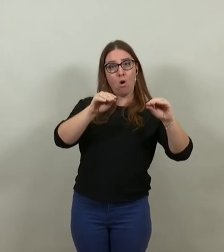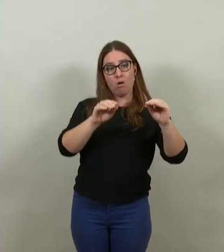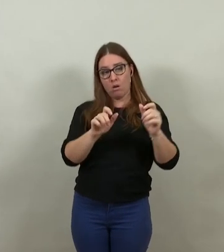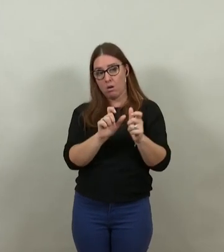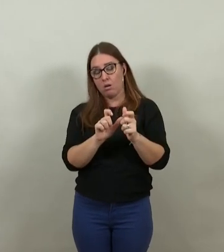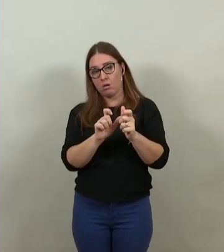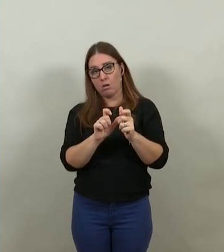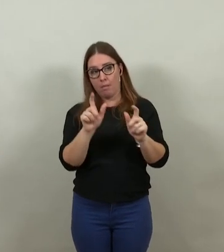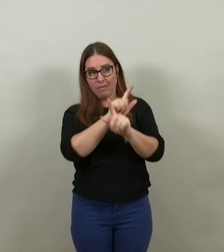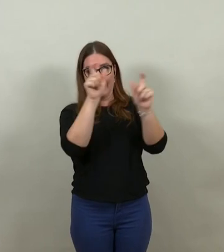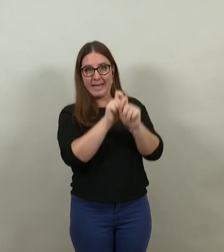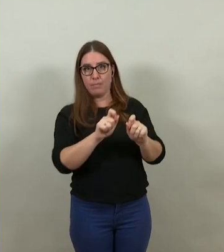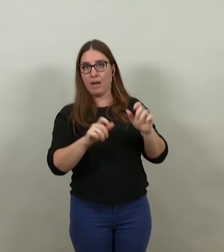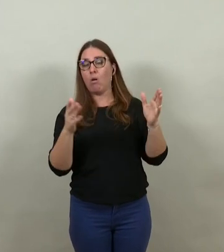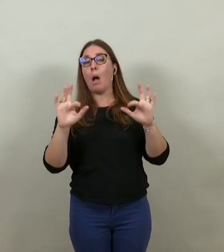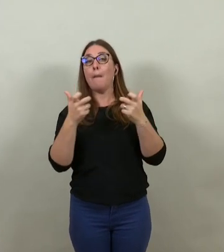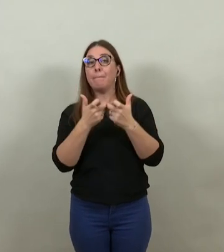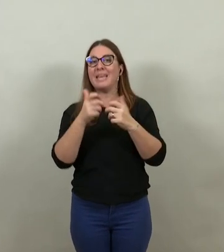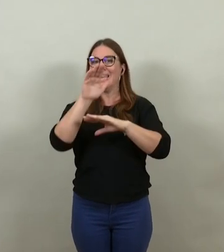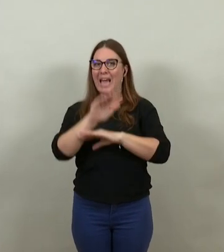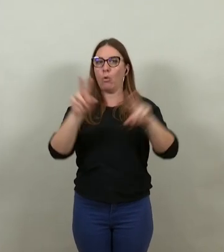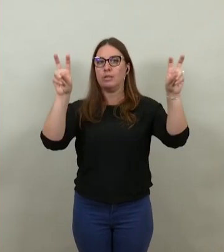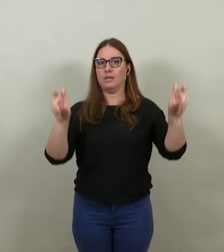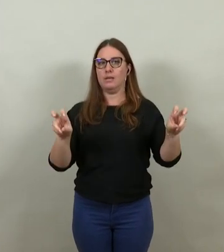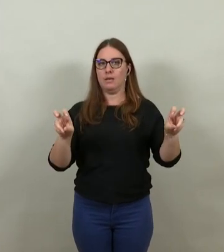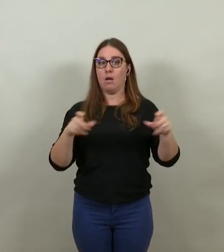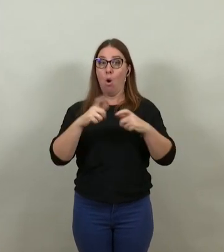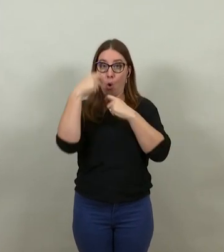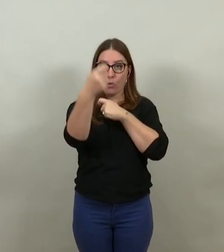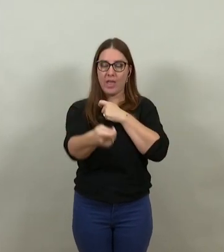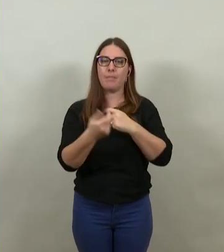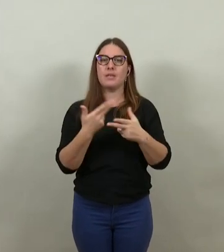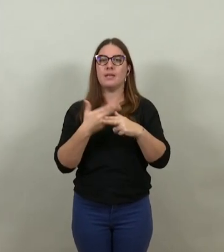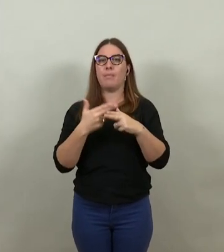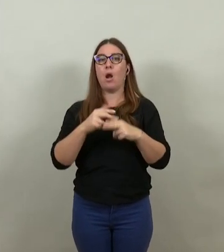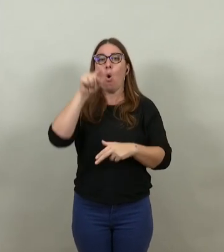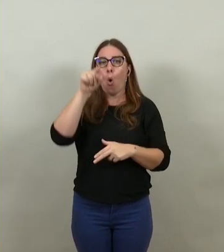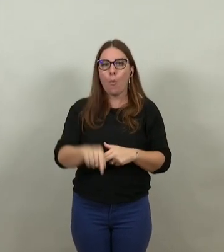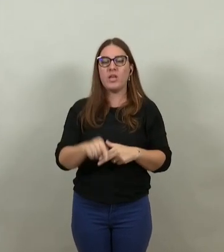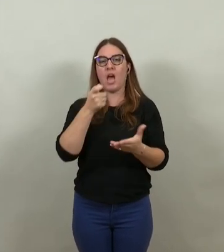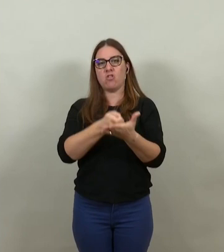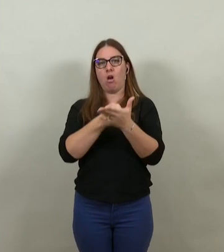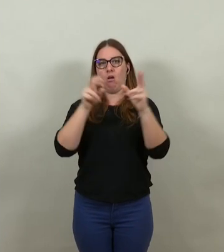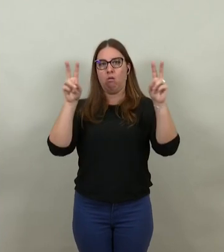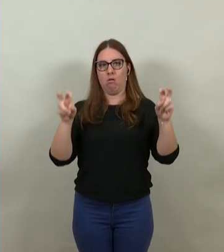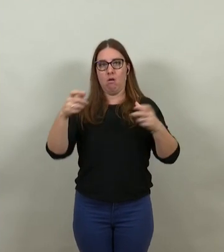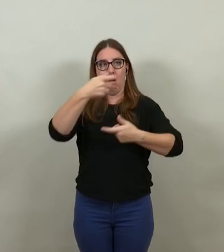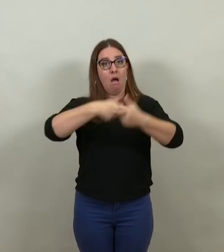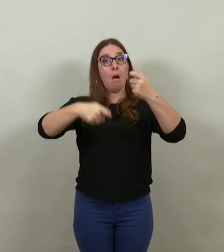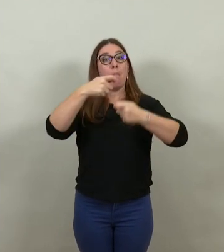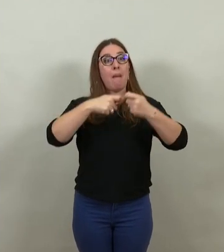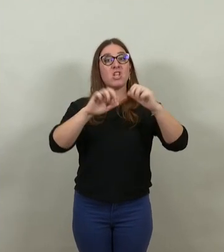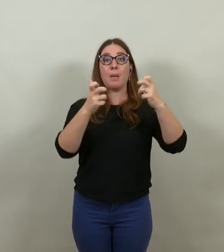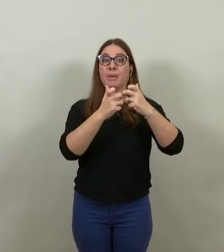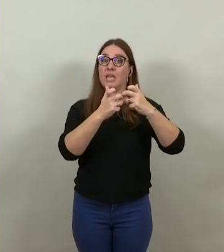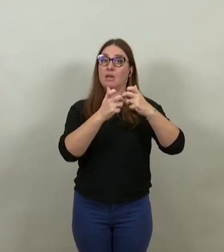garantis euh sur le long terme ça s'appelle l'obligation d'achat et euh donc quand le marché est supérieur à ce prix